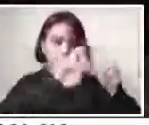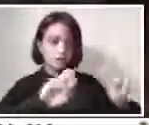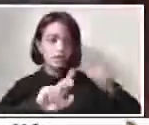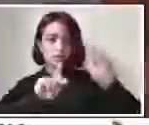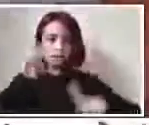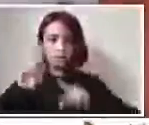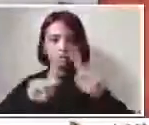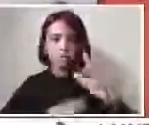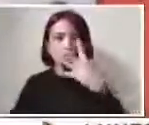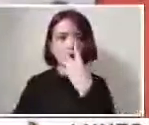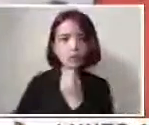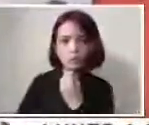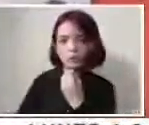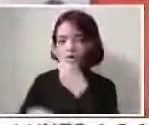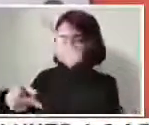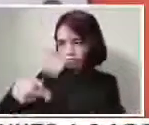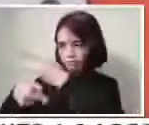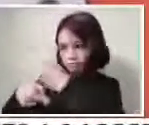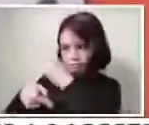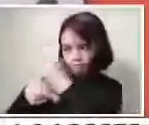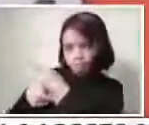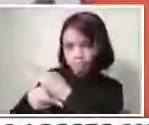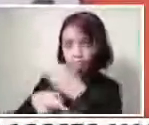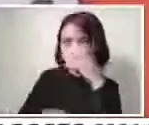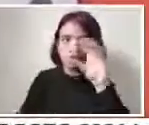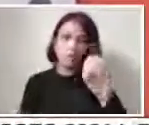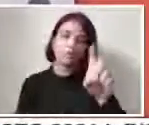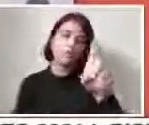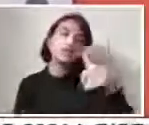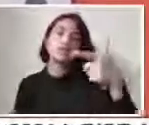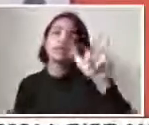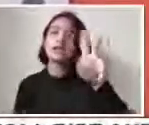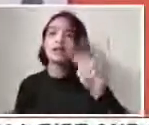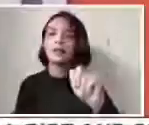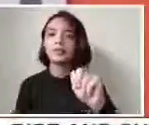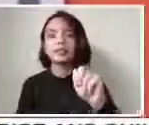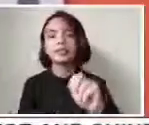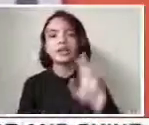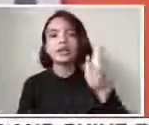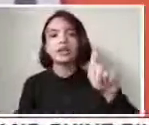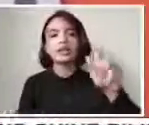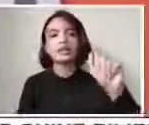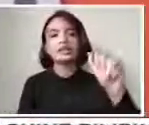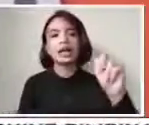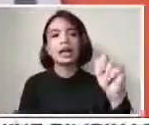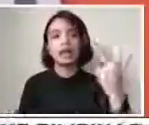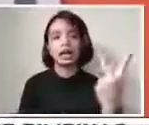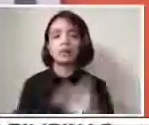Naka-lockdown ngayon ang Sydney, Melbourne at Brisbane.